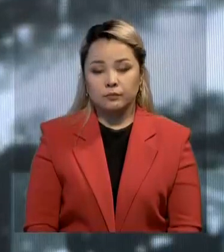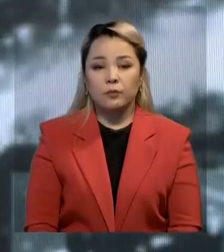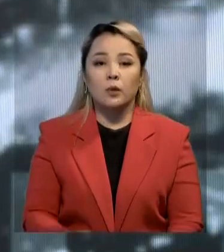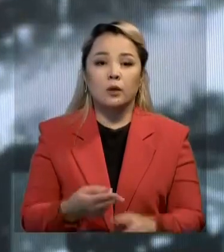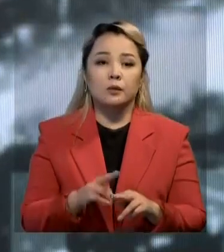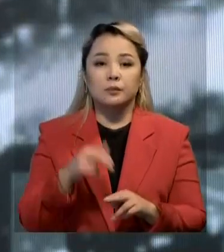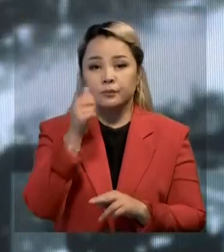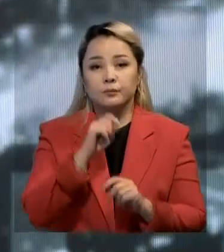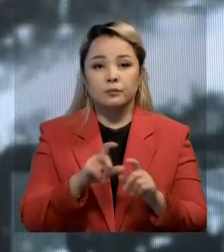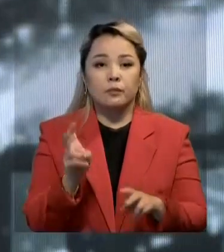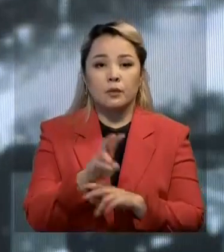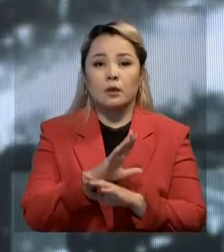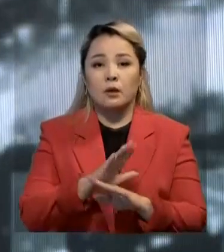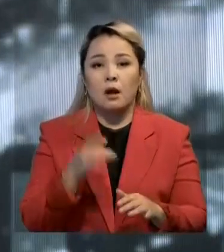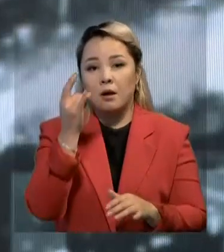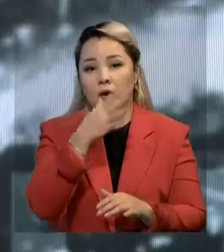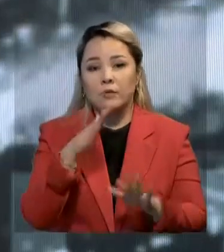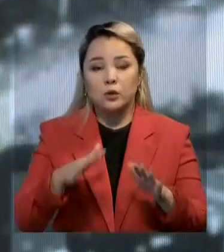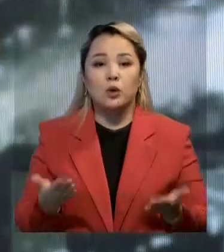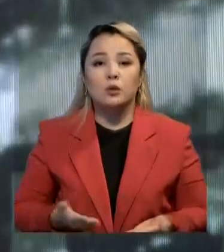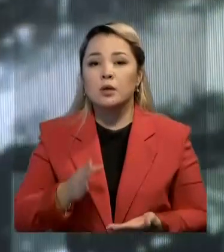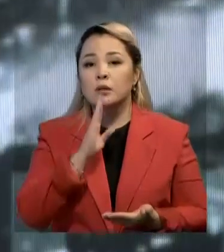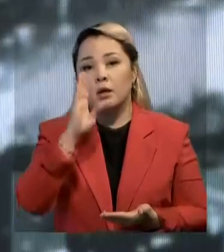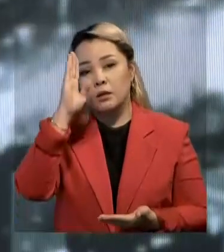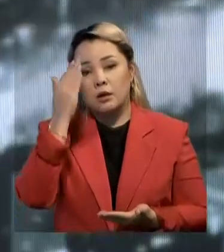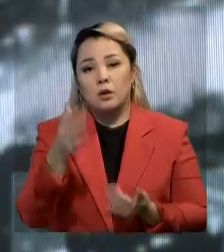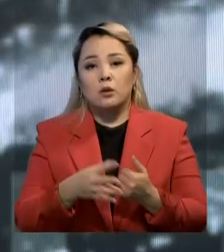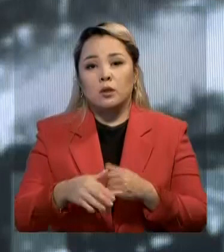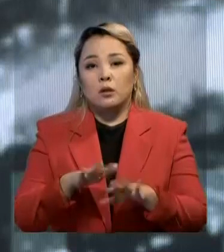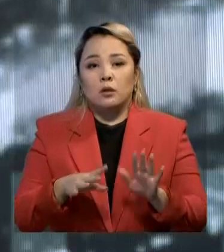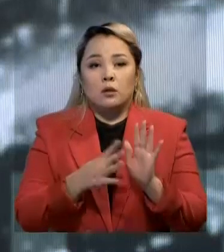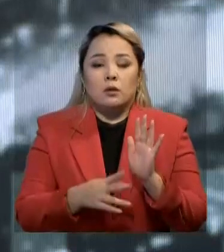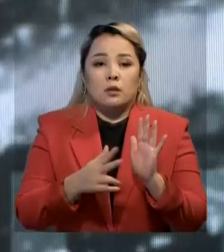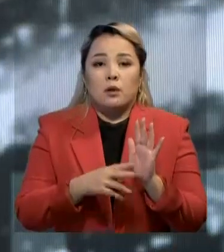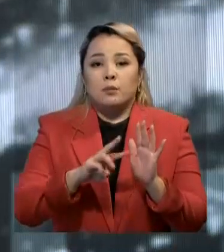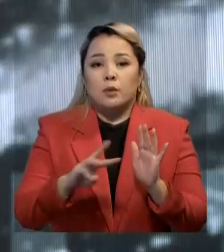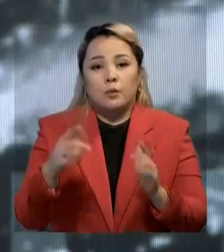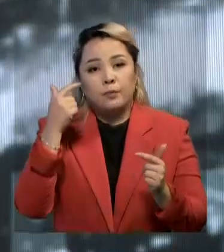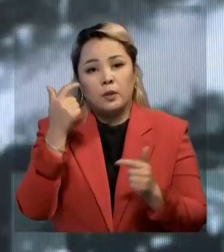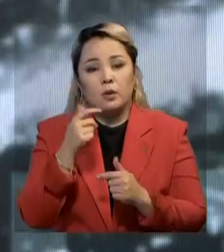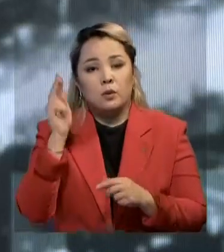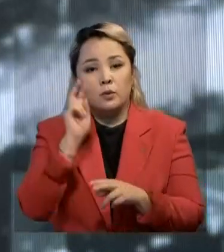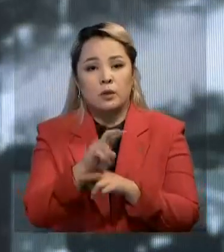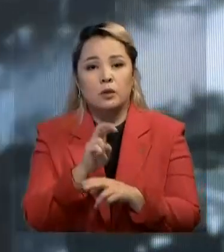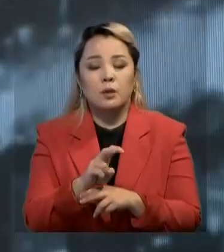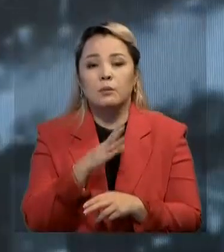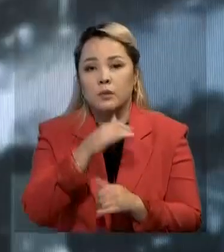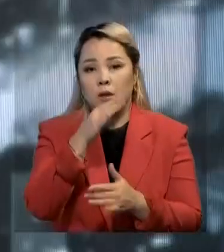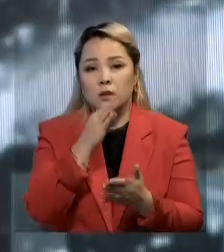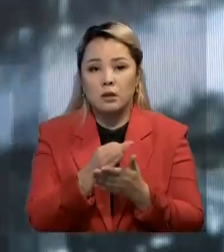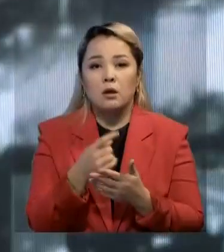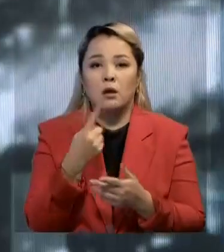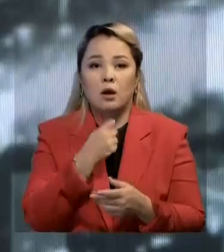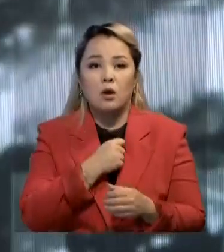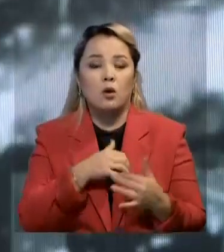Биыл сабаққа бармағандардың көбі Африкада тұратын ұлғыздар. Құрлықтағы 98 миллион бала білім алу мүмкіндігінен айырылған. Бір елде